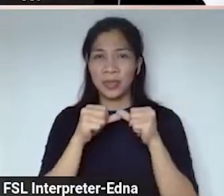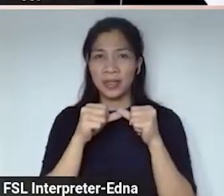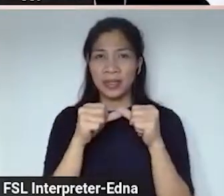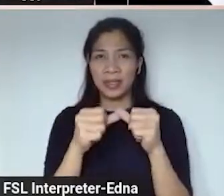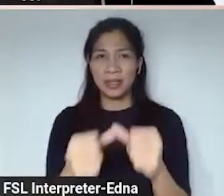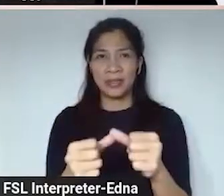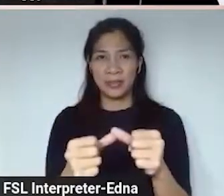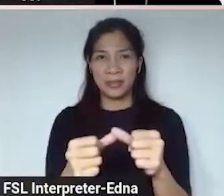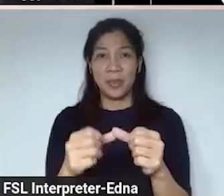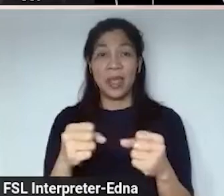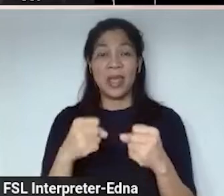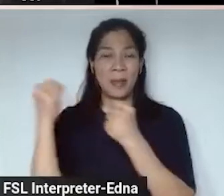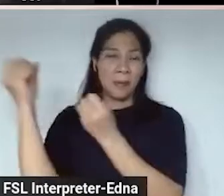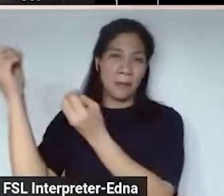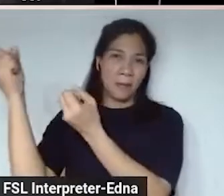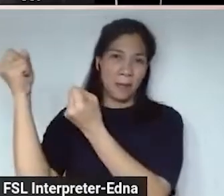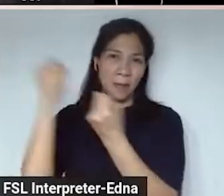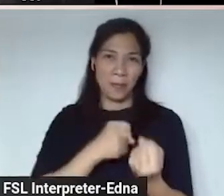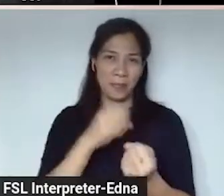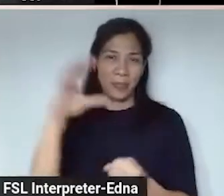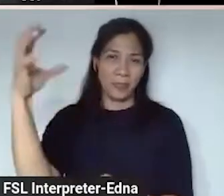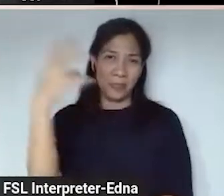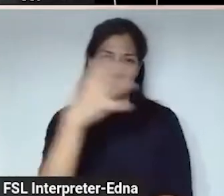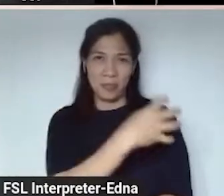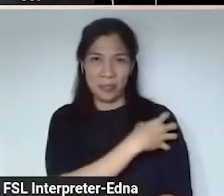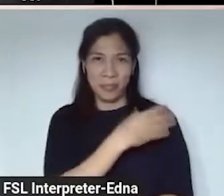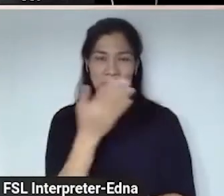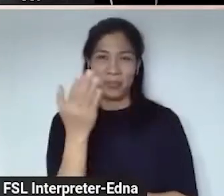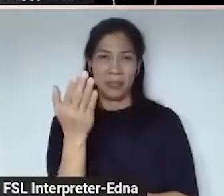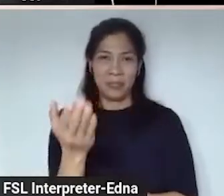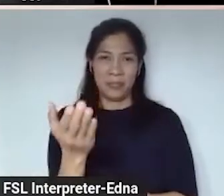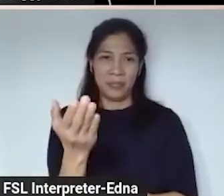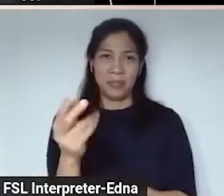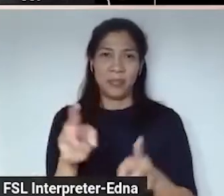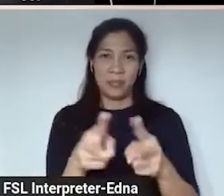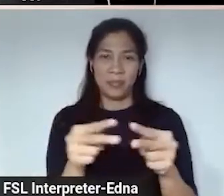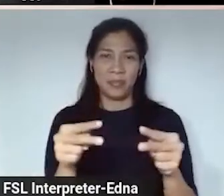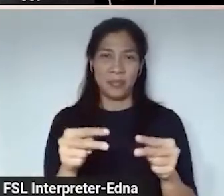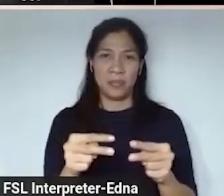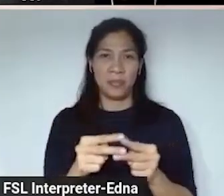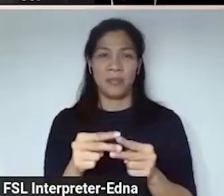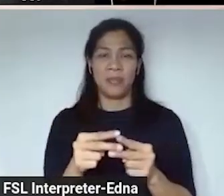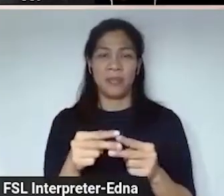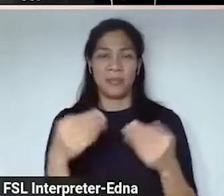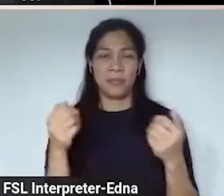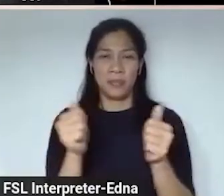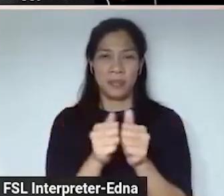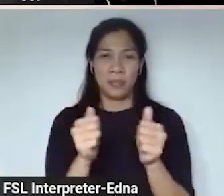you despite of your circumstance? Kasi parang